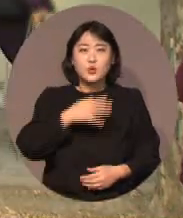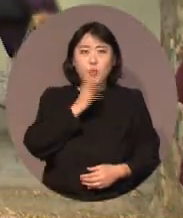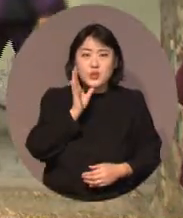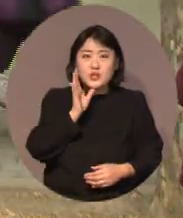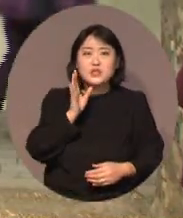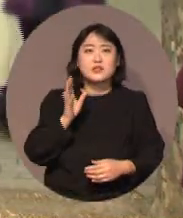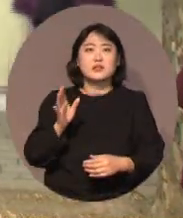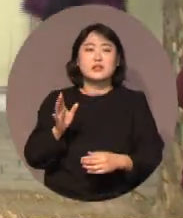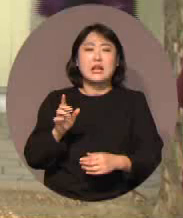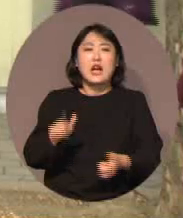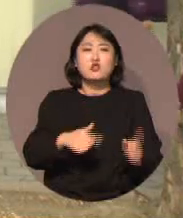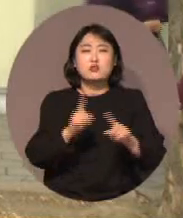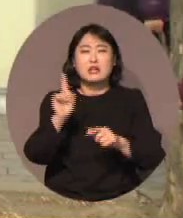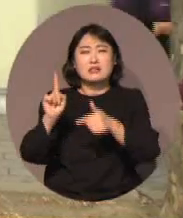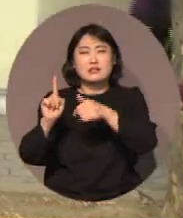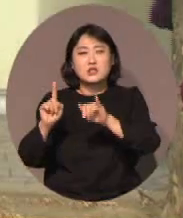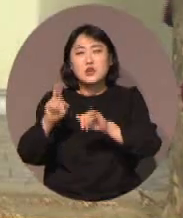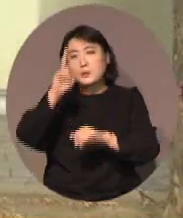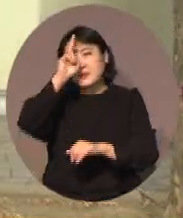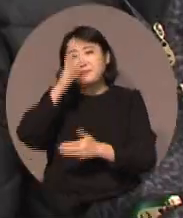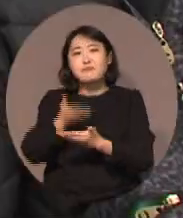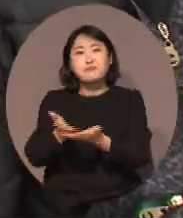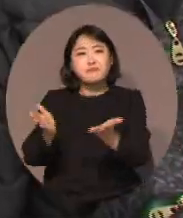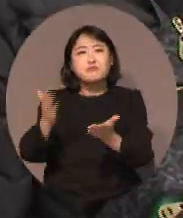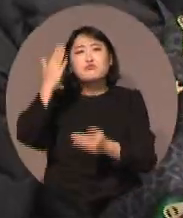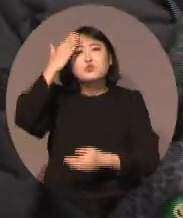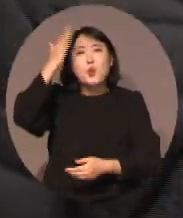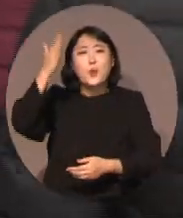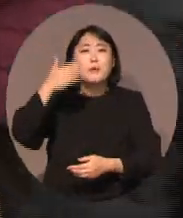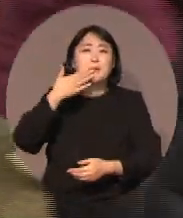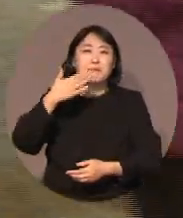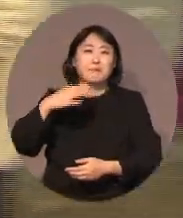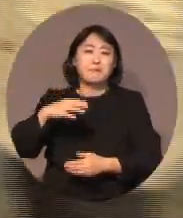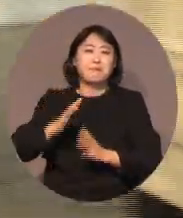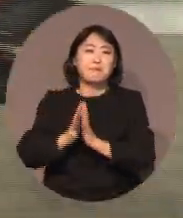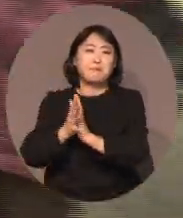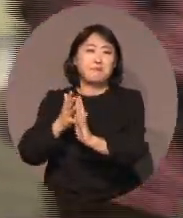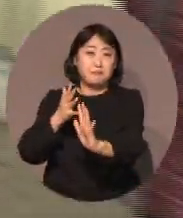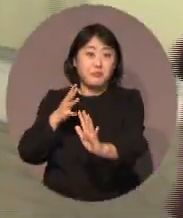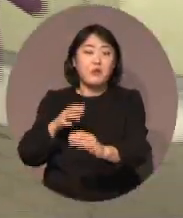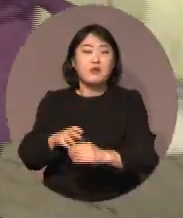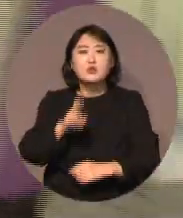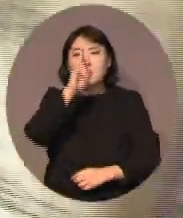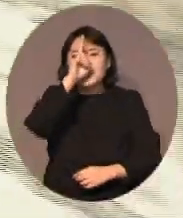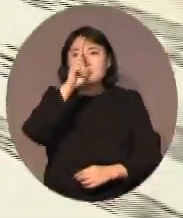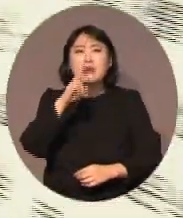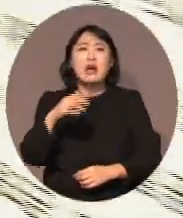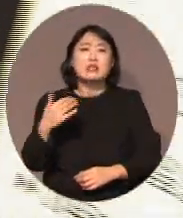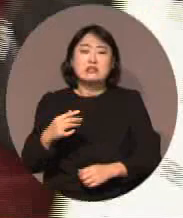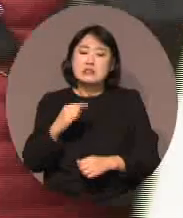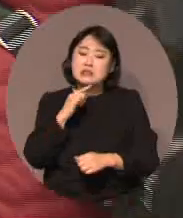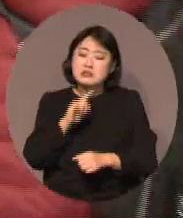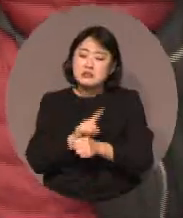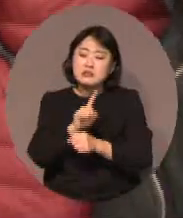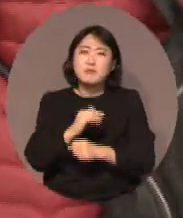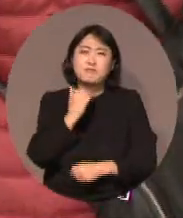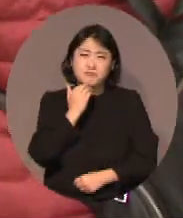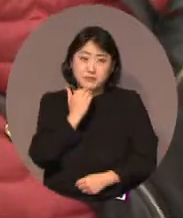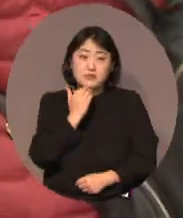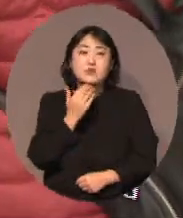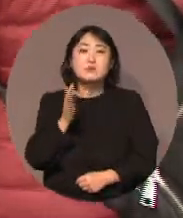노인들에게 하루 한 끼 점심 식사를 제공하는 무료 급식소. 점심시간이 되려면 아직 한 시간은 더